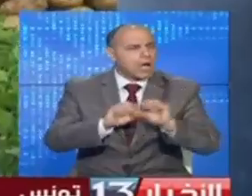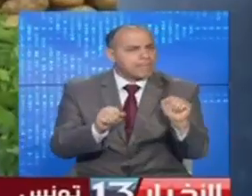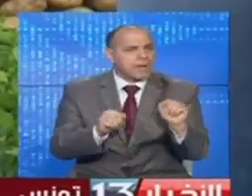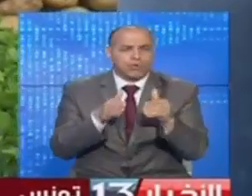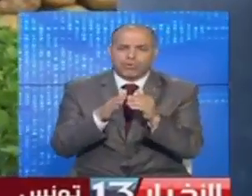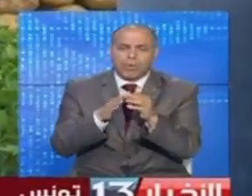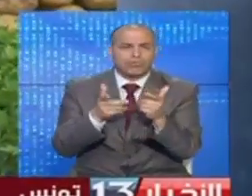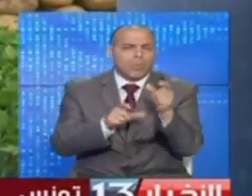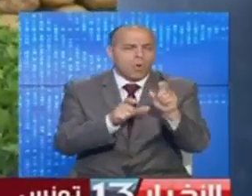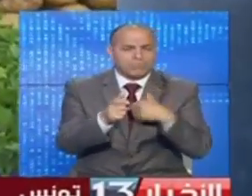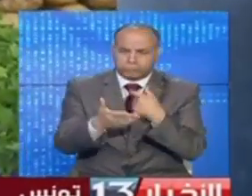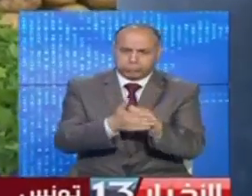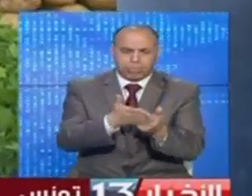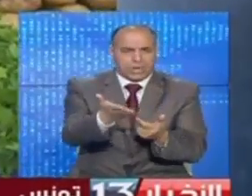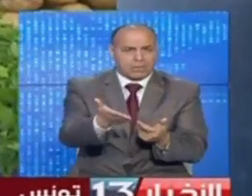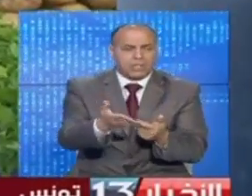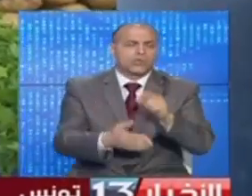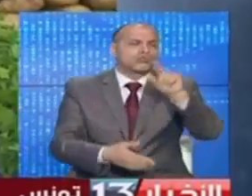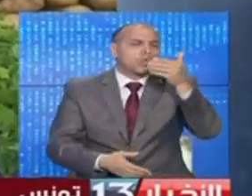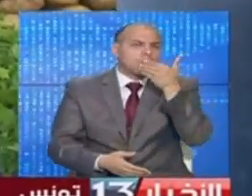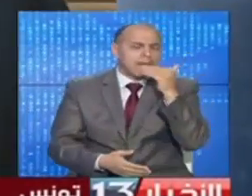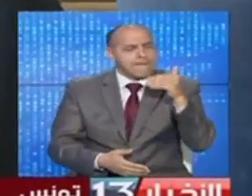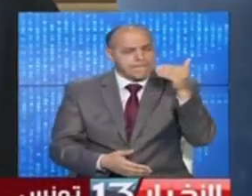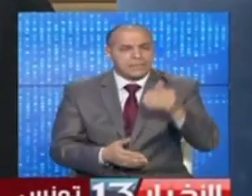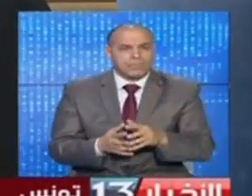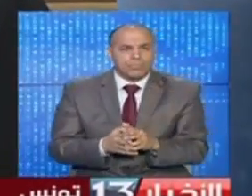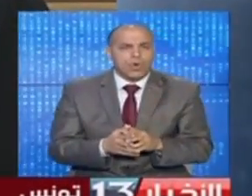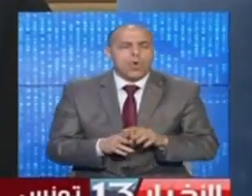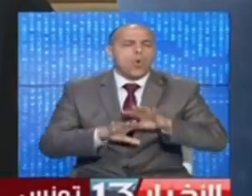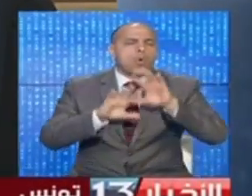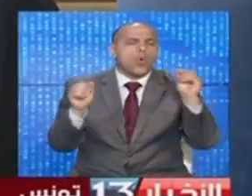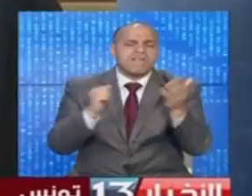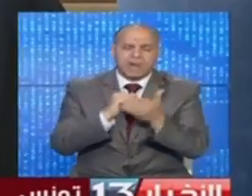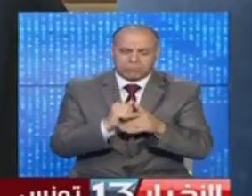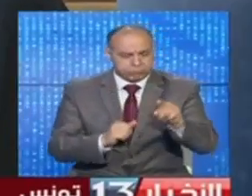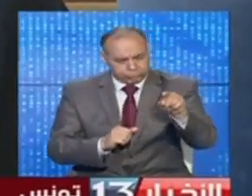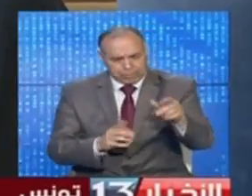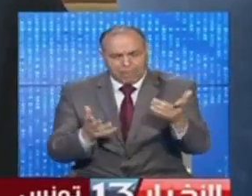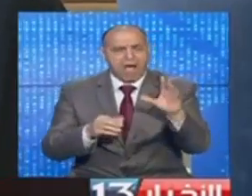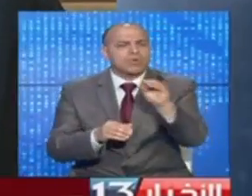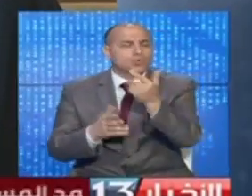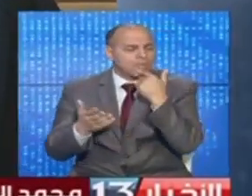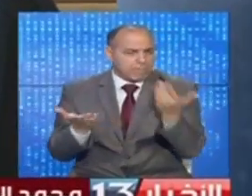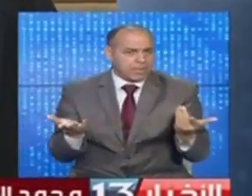لتلبية حاجيات المواطنين لشهر رمضان وما بعده. كل المواد الفلاحية بإذن الله متوفرة في الأسواق